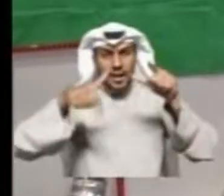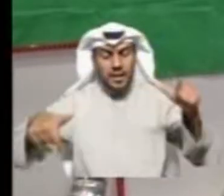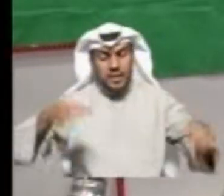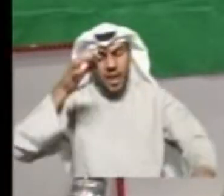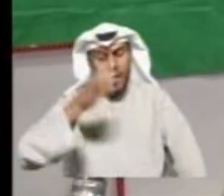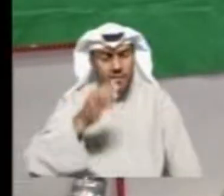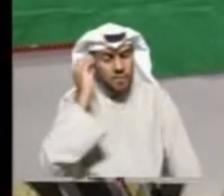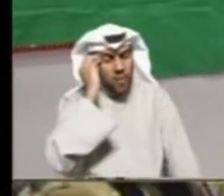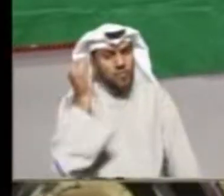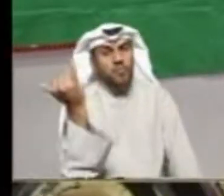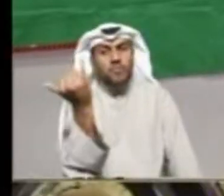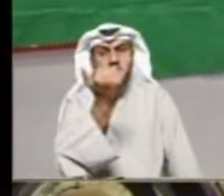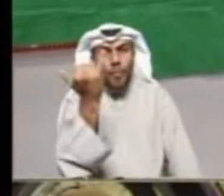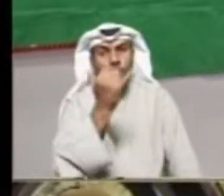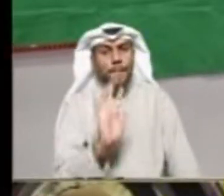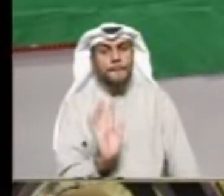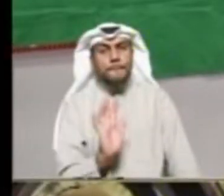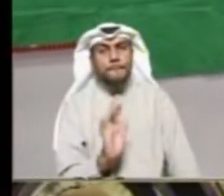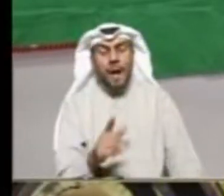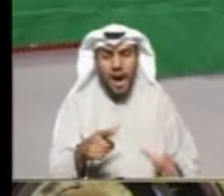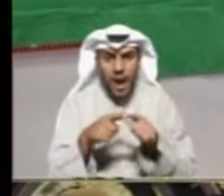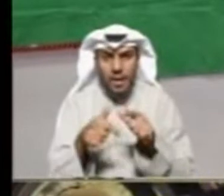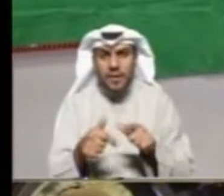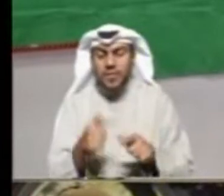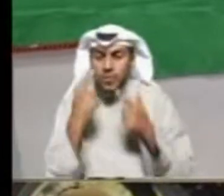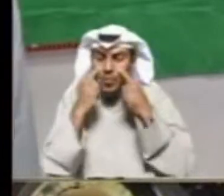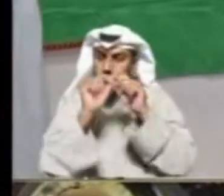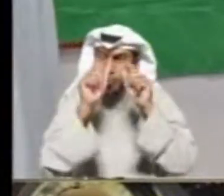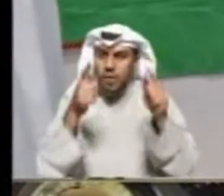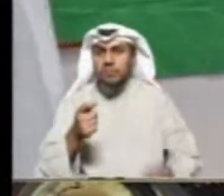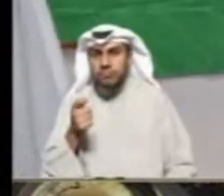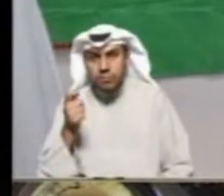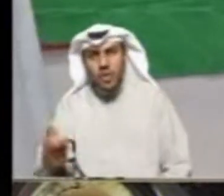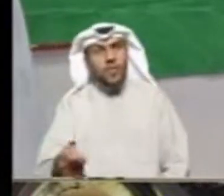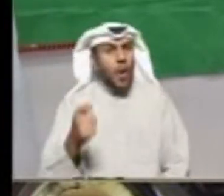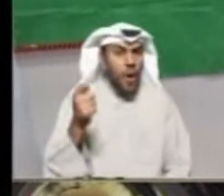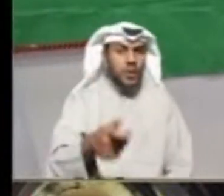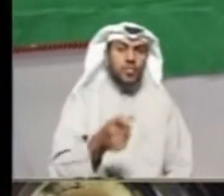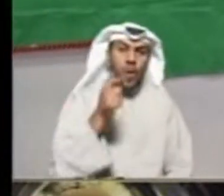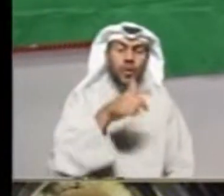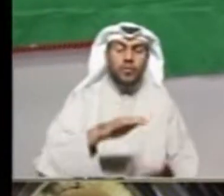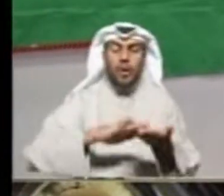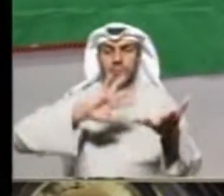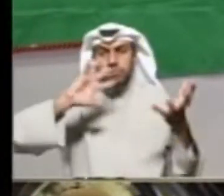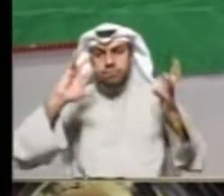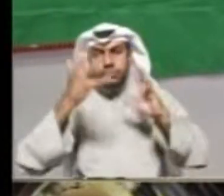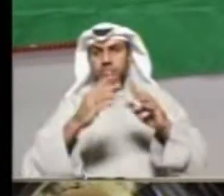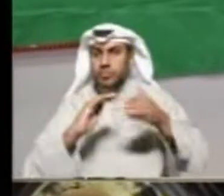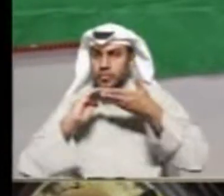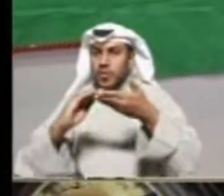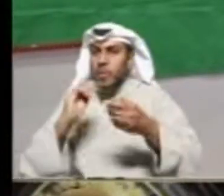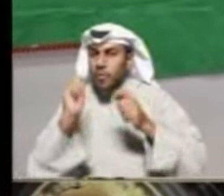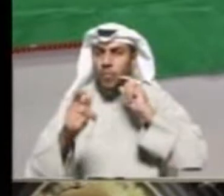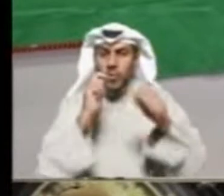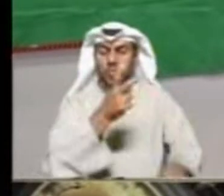به كثيرا، ولها مساهمات واضحة في جميع دول العالم وجميع الأماكن التي تحتاج